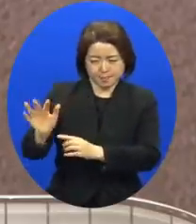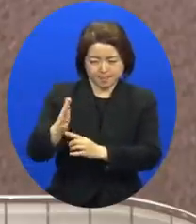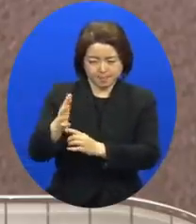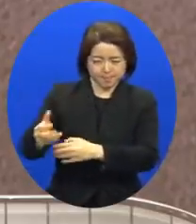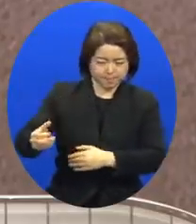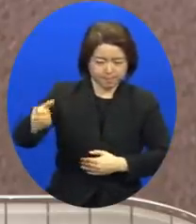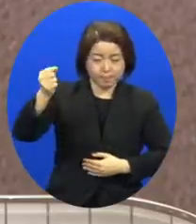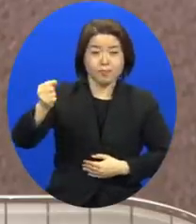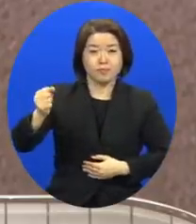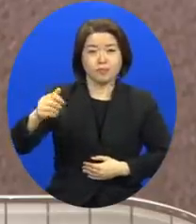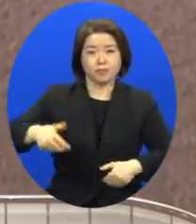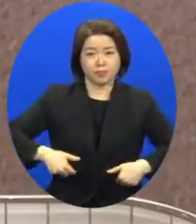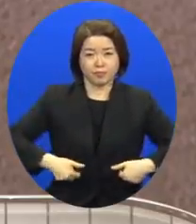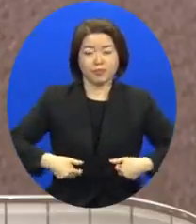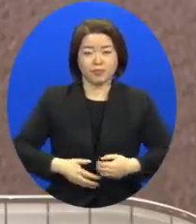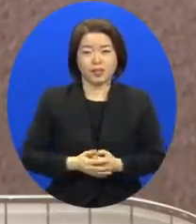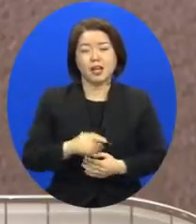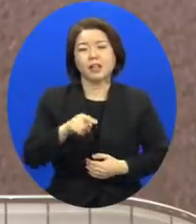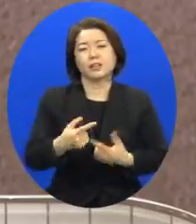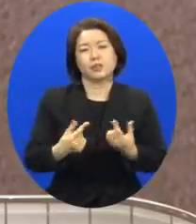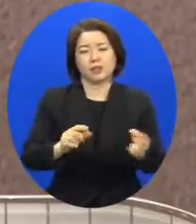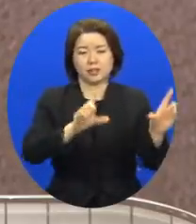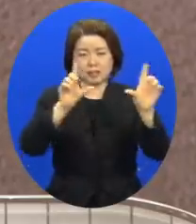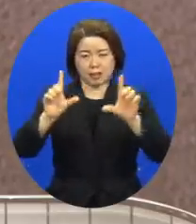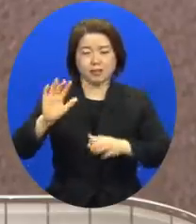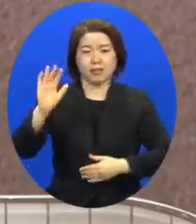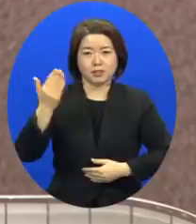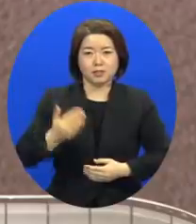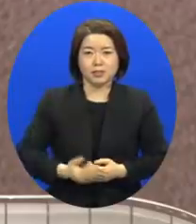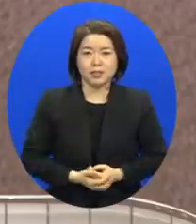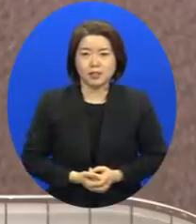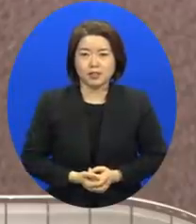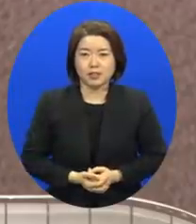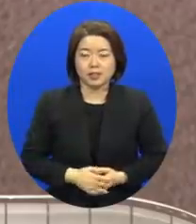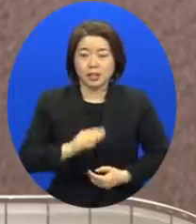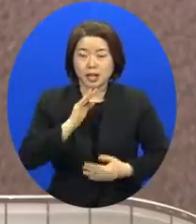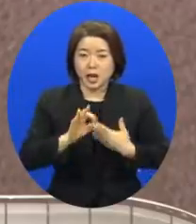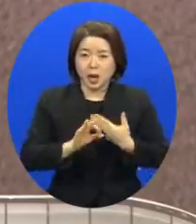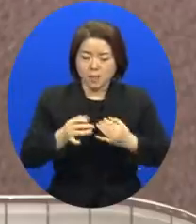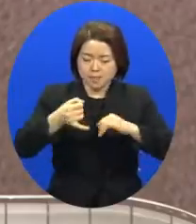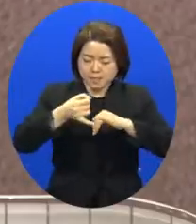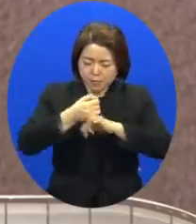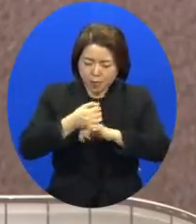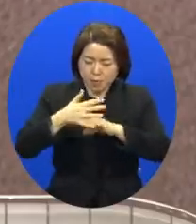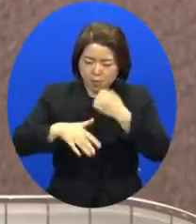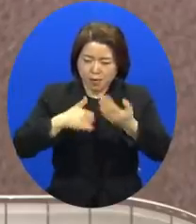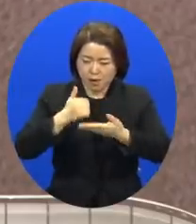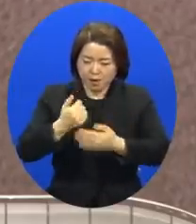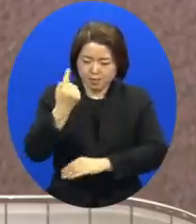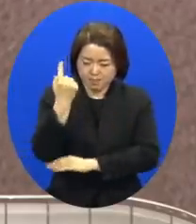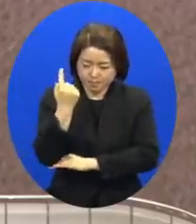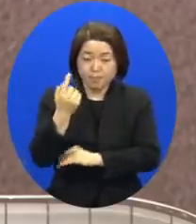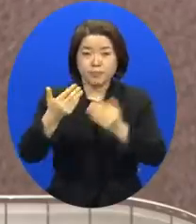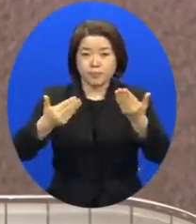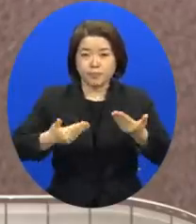것입니다 그렇게 사셔야 합니다 그런데 반드시 하나님이 지키시며 요